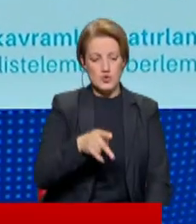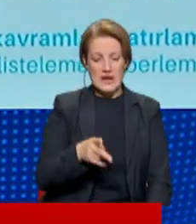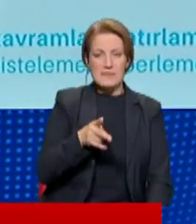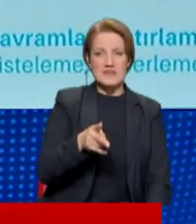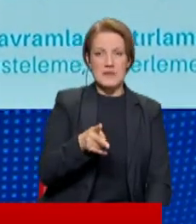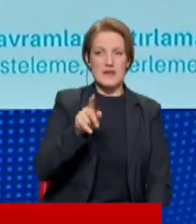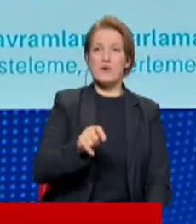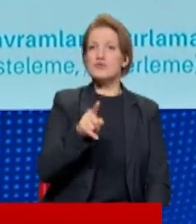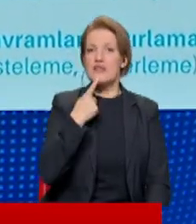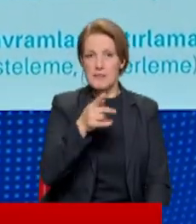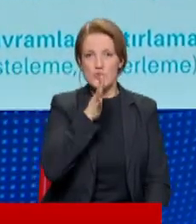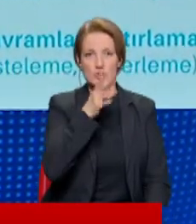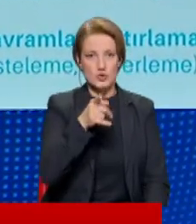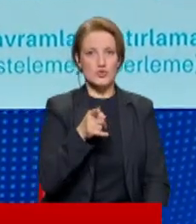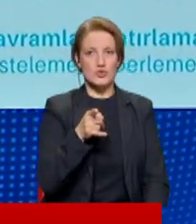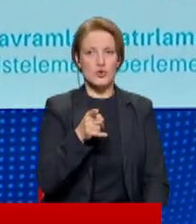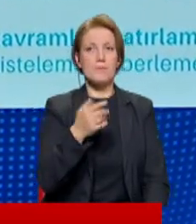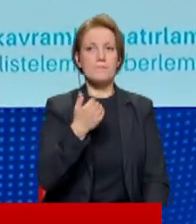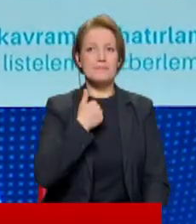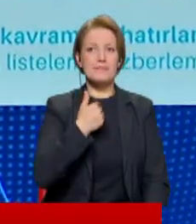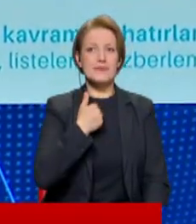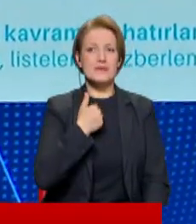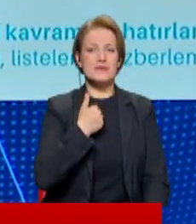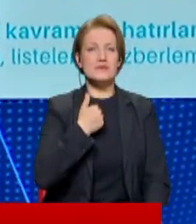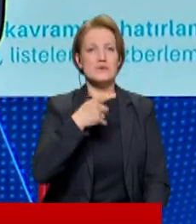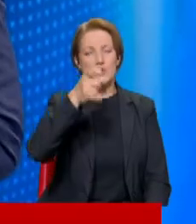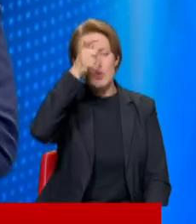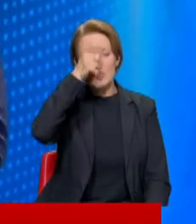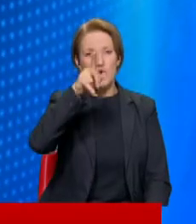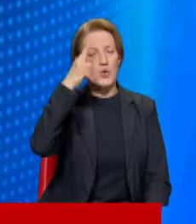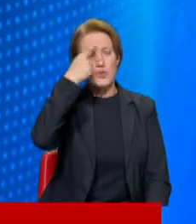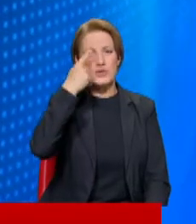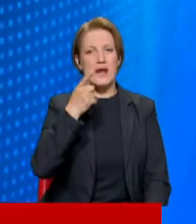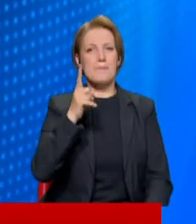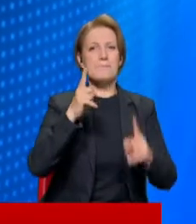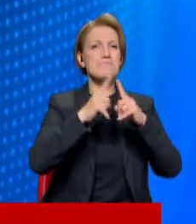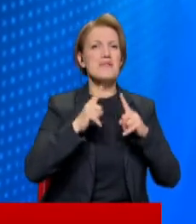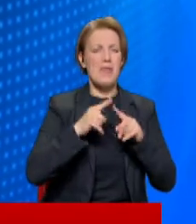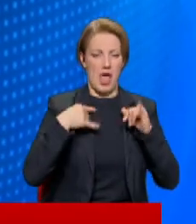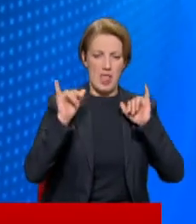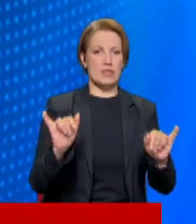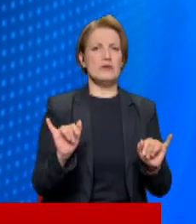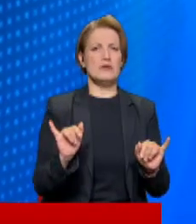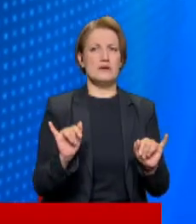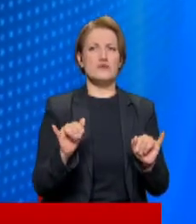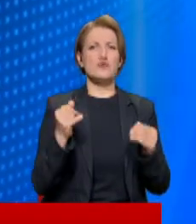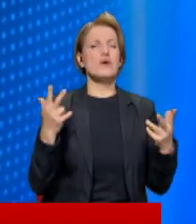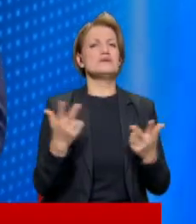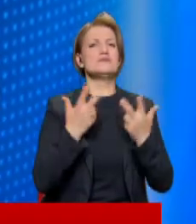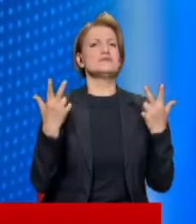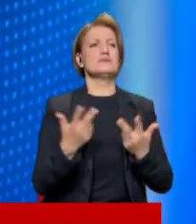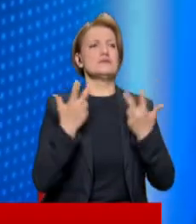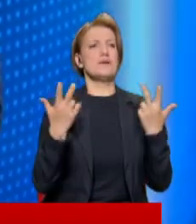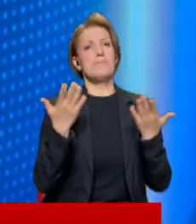bu ne demekti biliyor musunuz Biz onun için zaten Türkçeyi öğretemiyoruz matematikte de aynı şeydeyiz çok hızlı bir şekilde